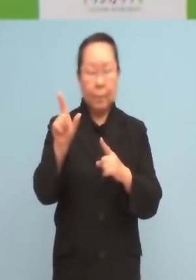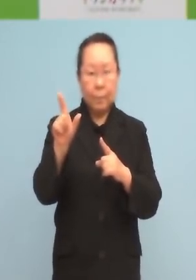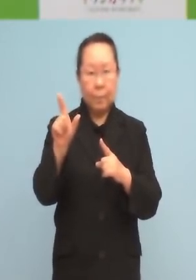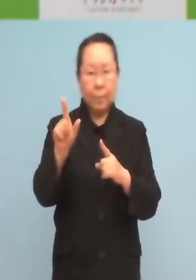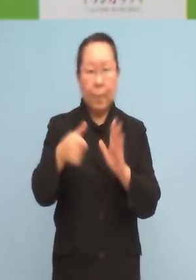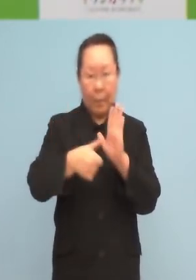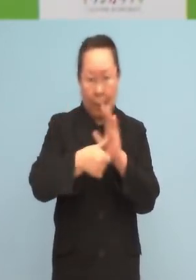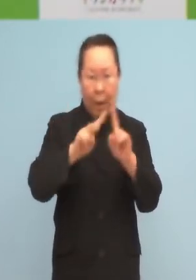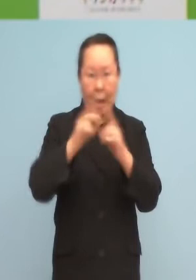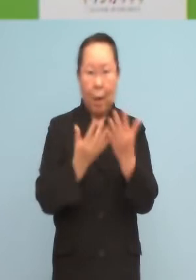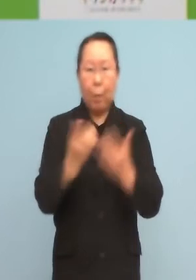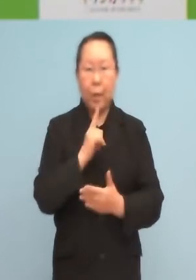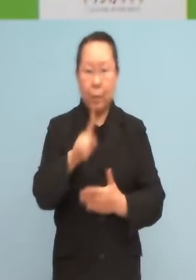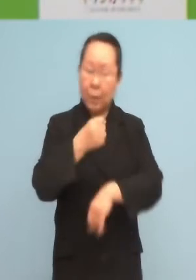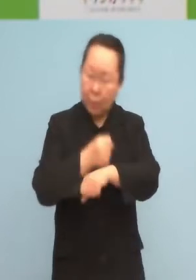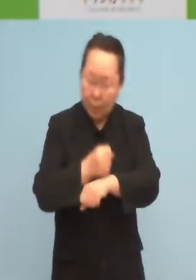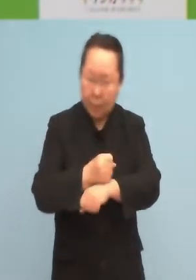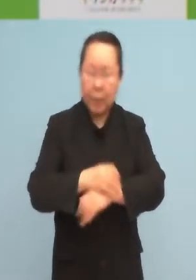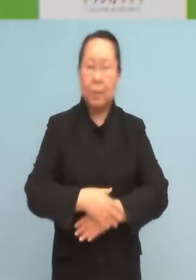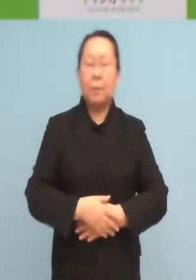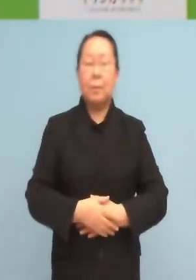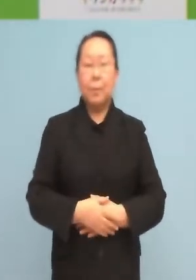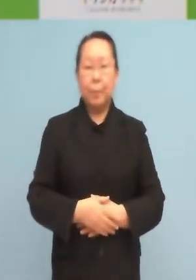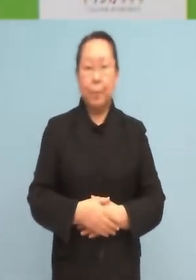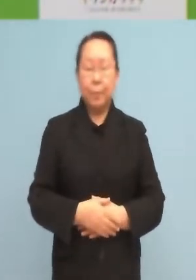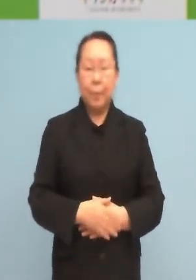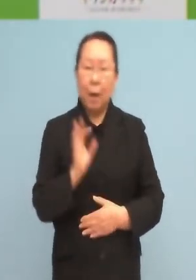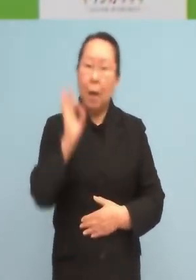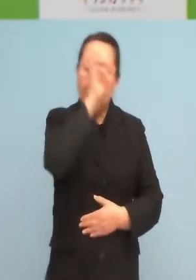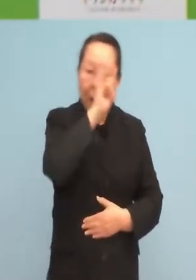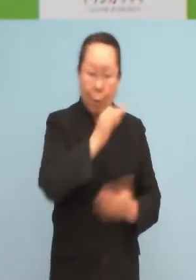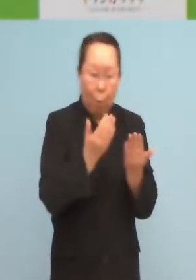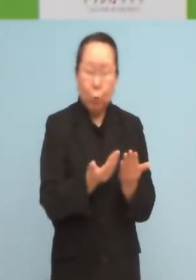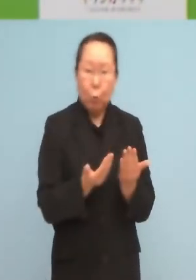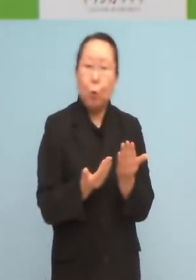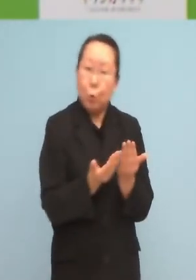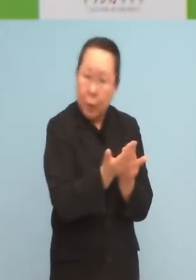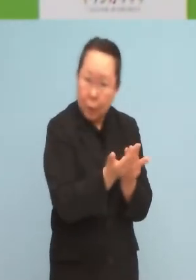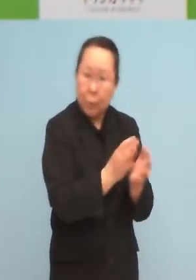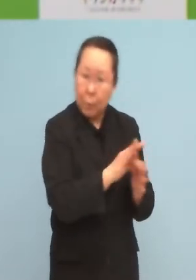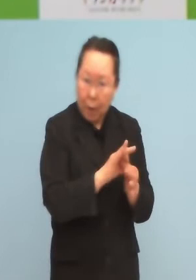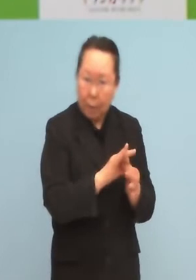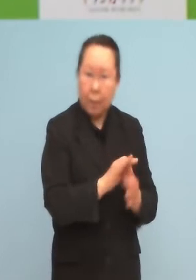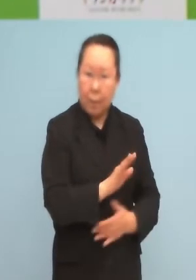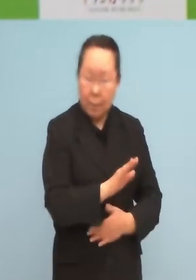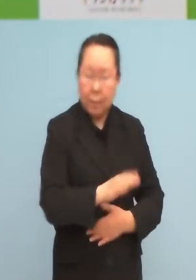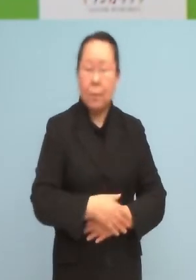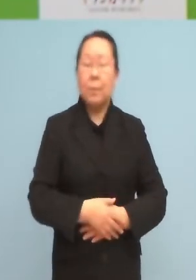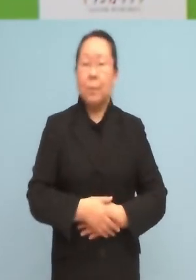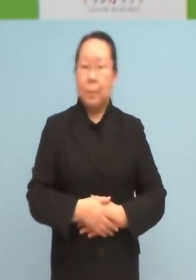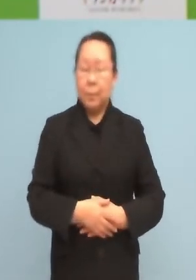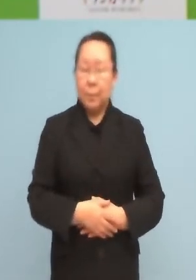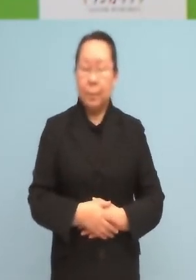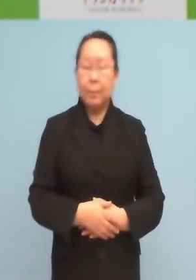NHK の小林です。 はい、 お疲れ様です。観光とか輸出なんですけれども、 輸出、 はい、観光と輸出ですね。 観光